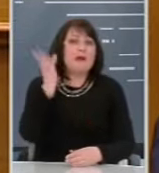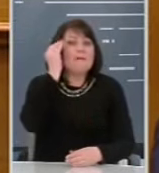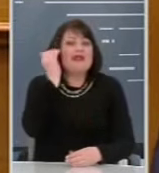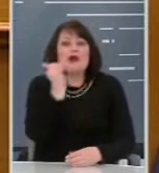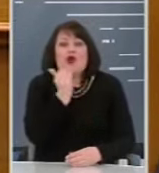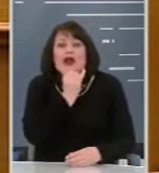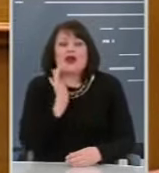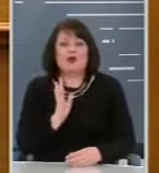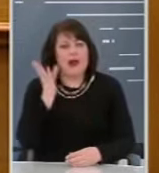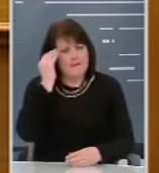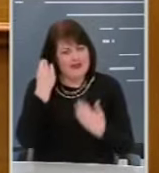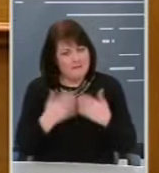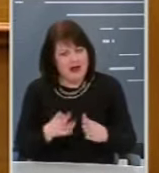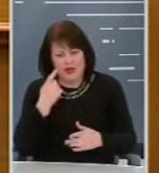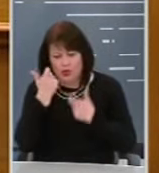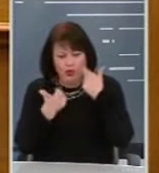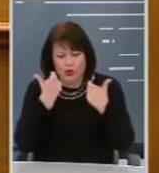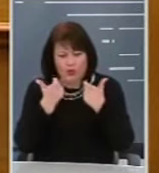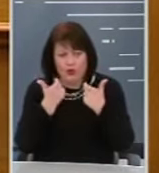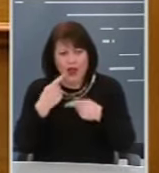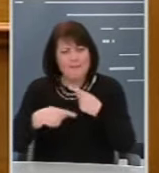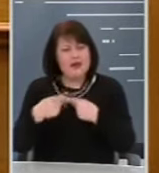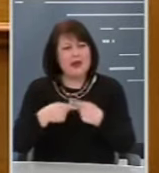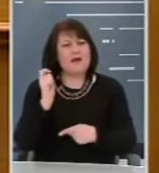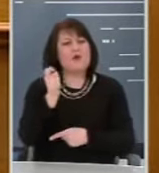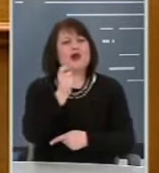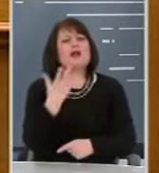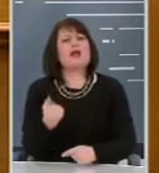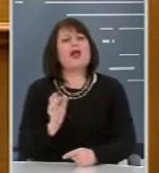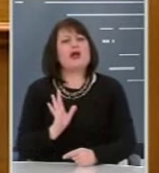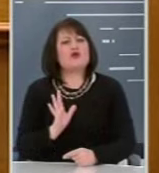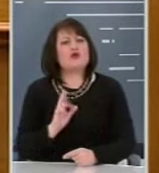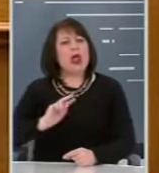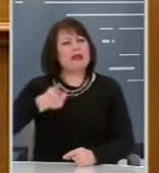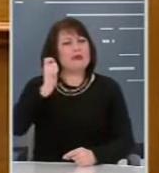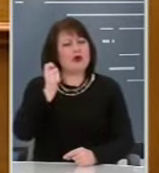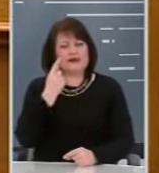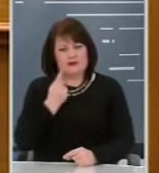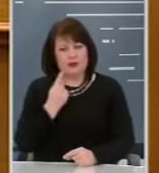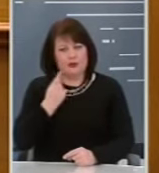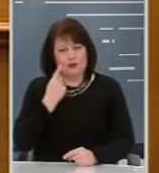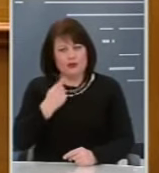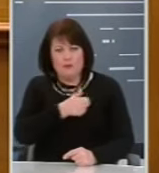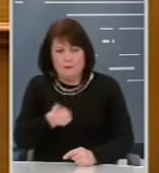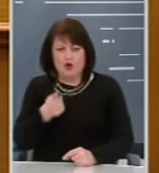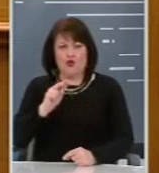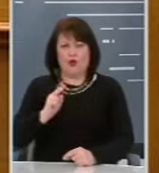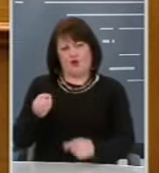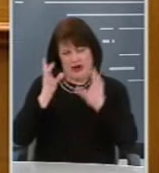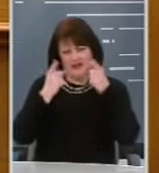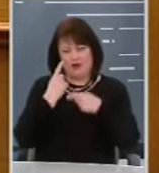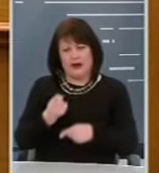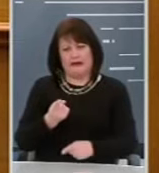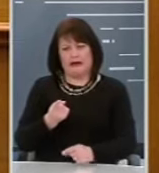γρήγορα έμαθα λοιπόν παρατηρώντας έμπειρους πολιτικούς κυρίως της αντιπολίτευσης μάλλον μόνο της αντιπολίτευσης να